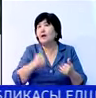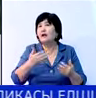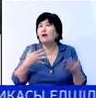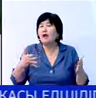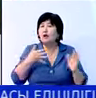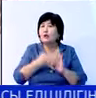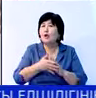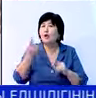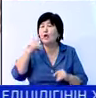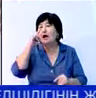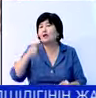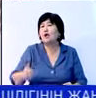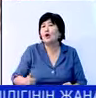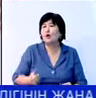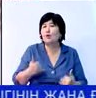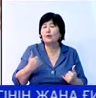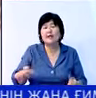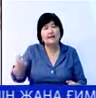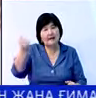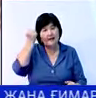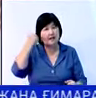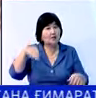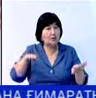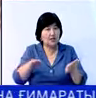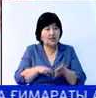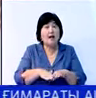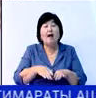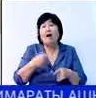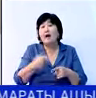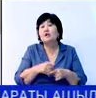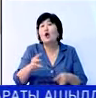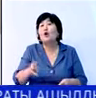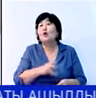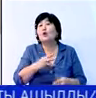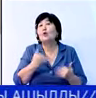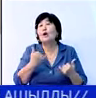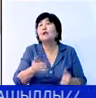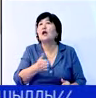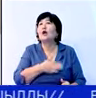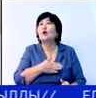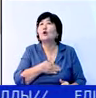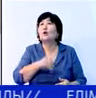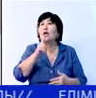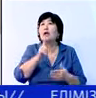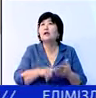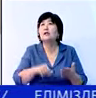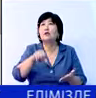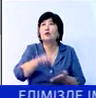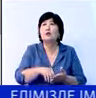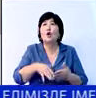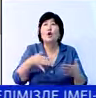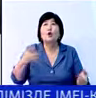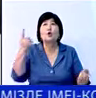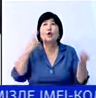терең туынды қазақтың рухына тұрғызылған ескерткіш іспетті. Әлсіз рухқа жан бітірген, кеуделердегі сенім шоғын үрлеген үлкен